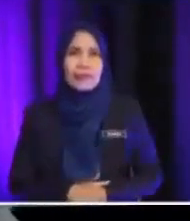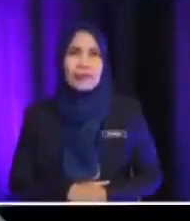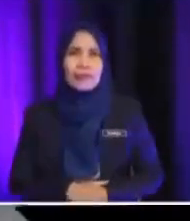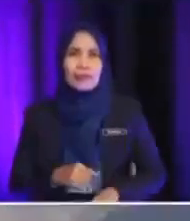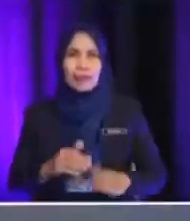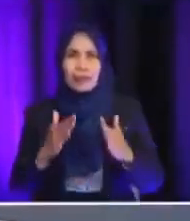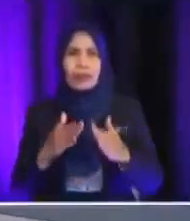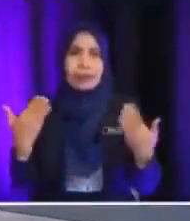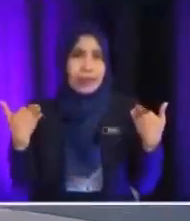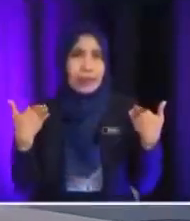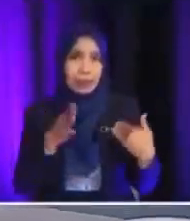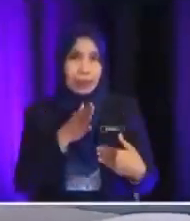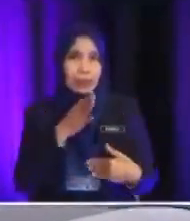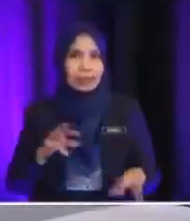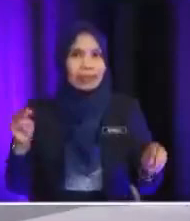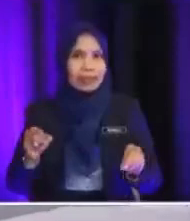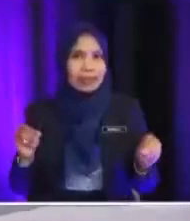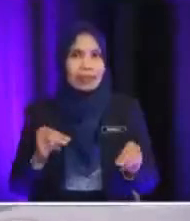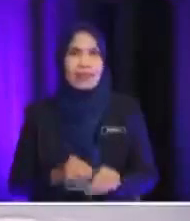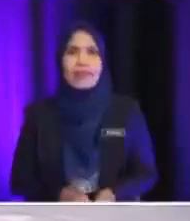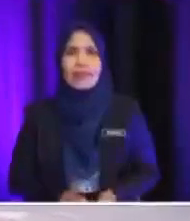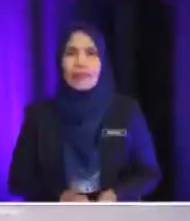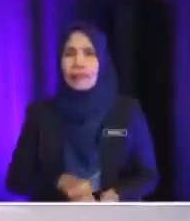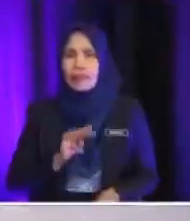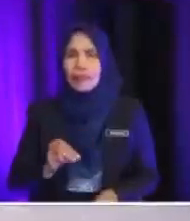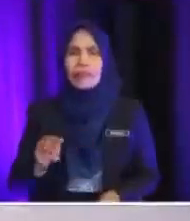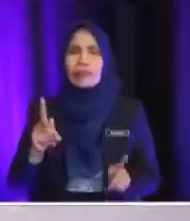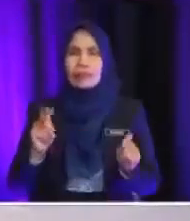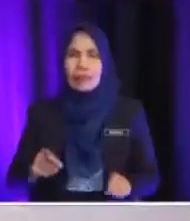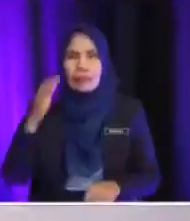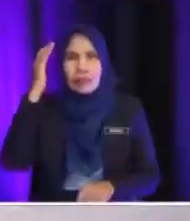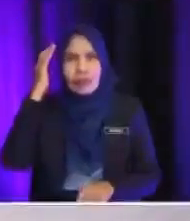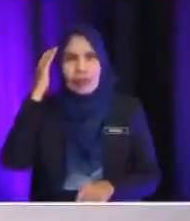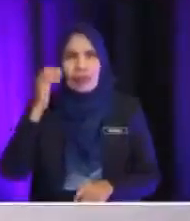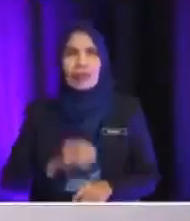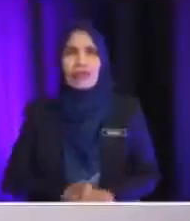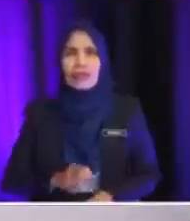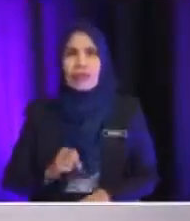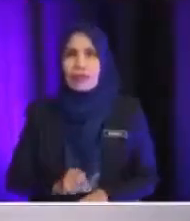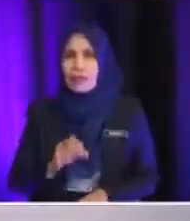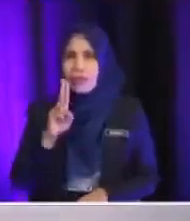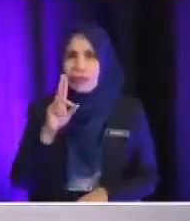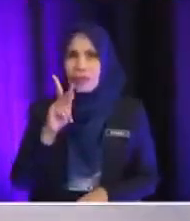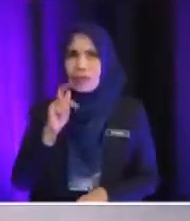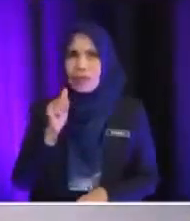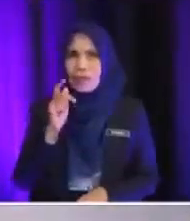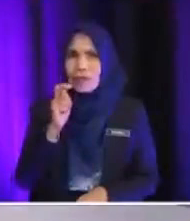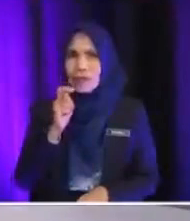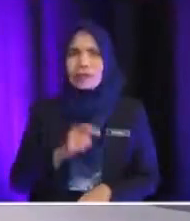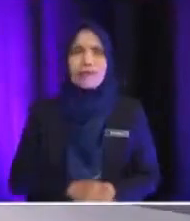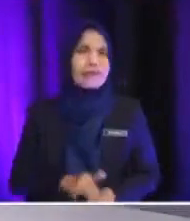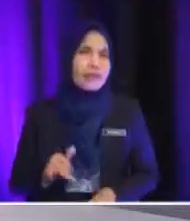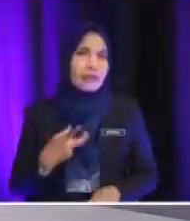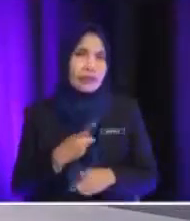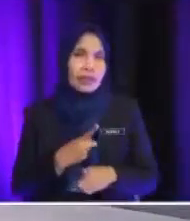kan cikgu kan? Okey, murid-murid. Murid-murid mestilah tahu cara menyukat yang betul ya. Maksudnya kalau kita nak sukat ni,